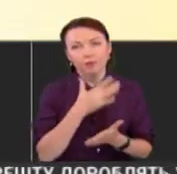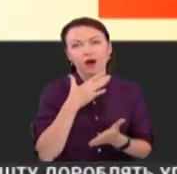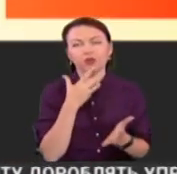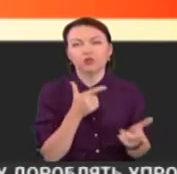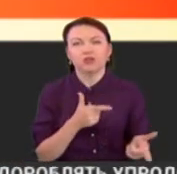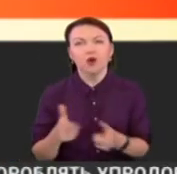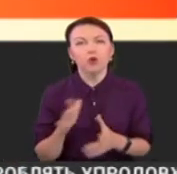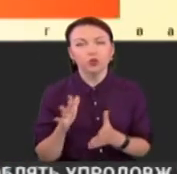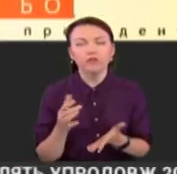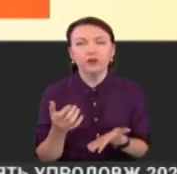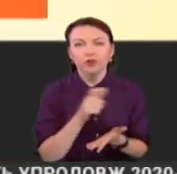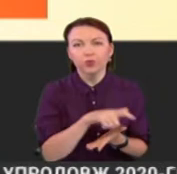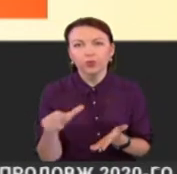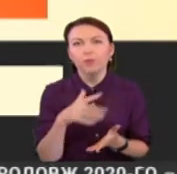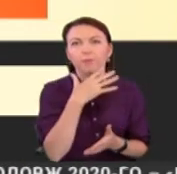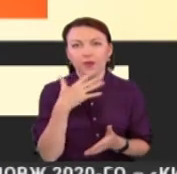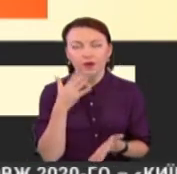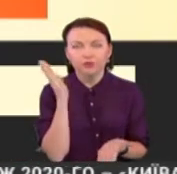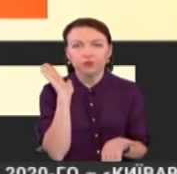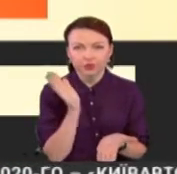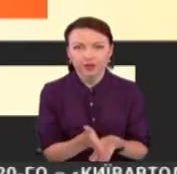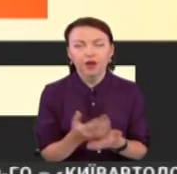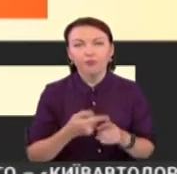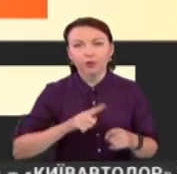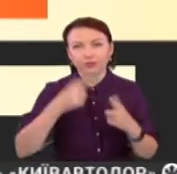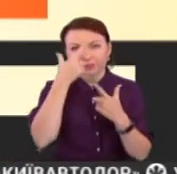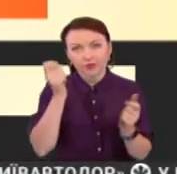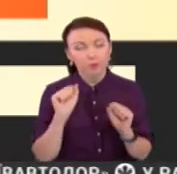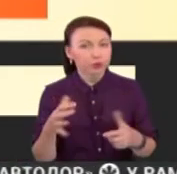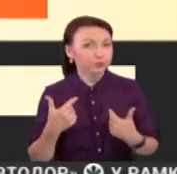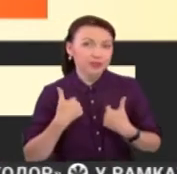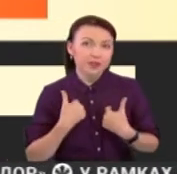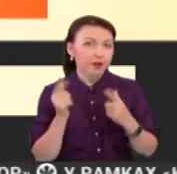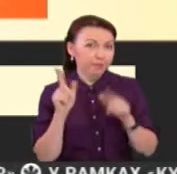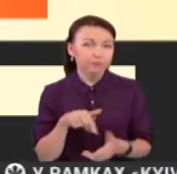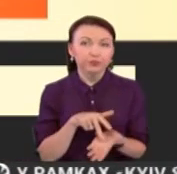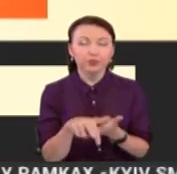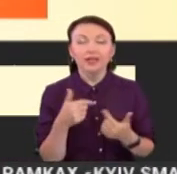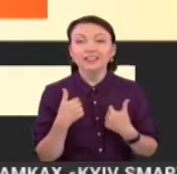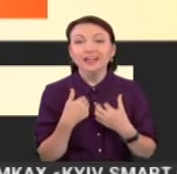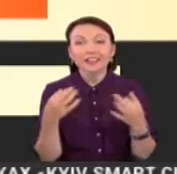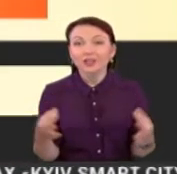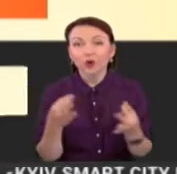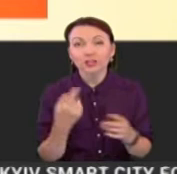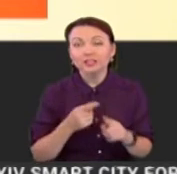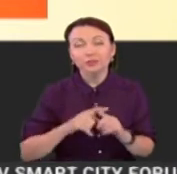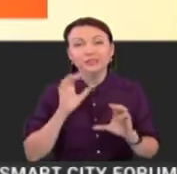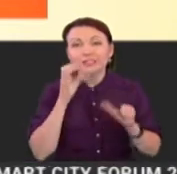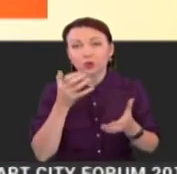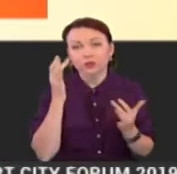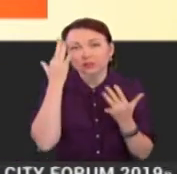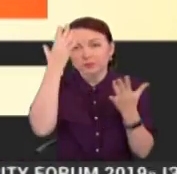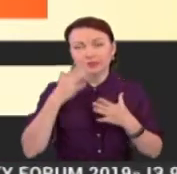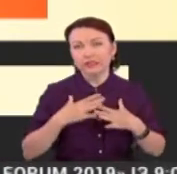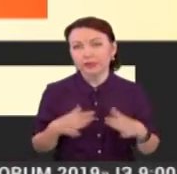неготових, кандидатур є багато. Про це він повідомив, може я навіть піду. Цитую, я ніколи над цим серйозно не